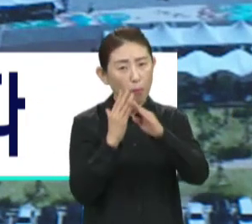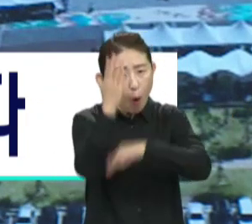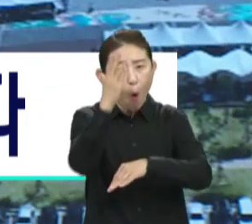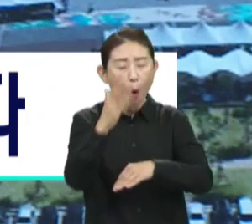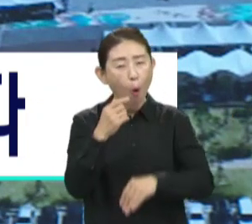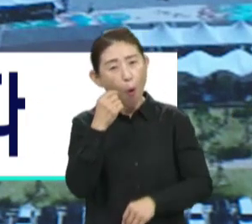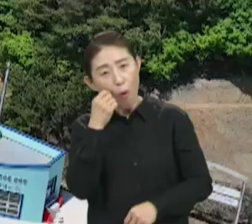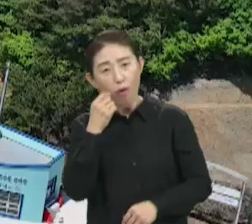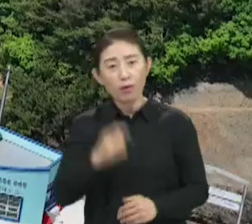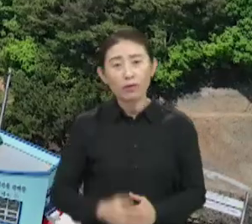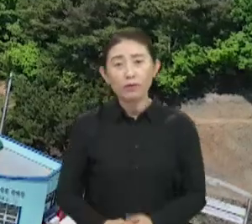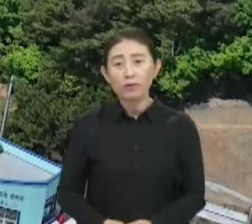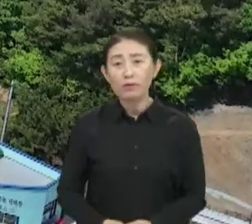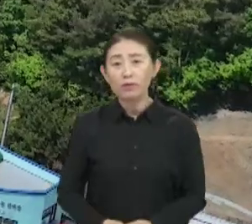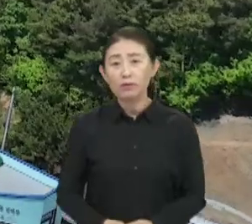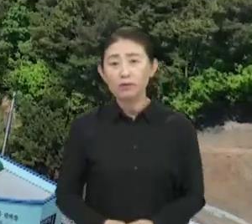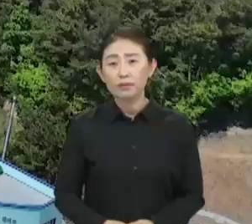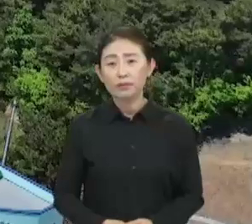기자입니다.